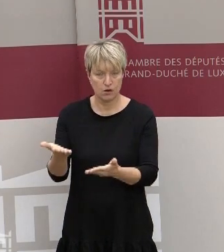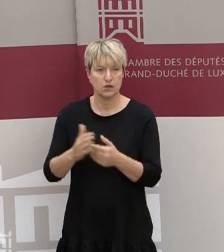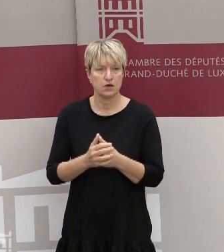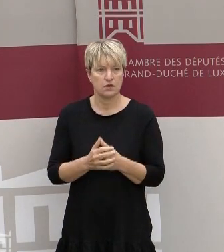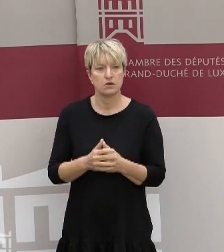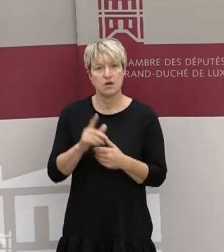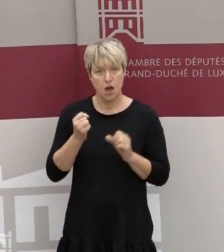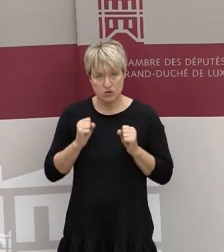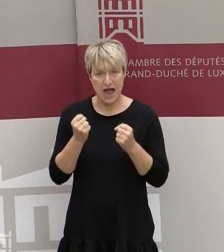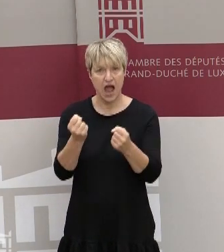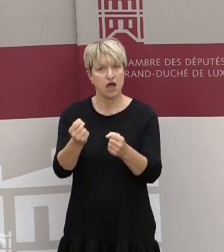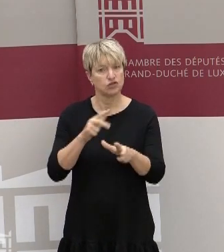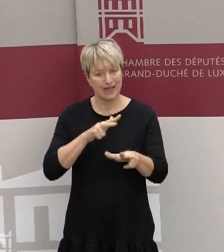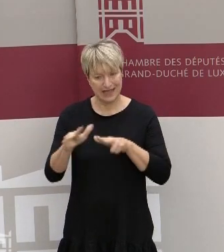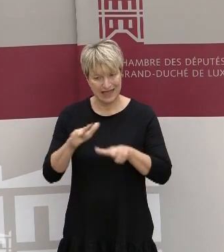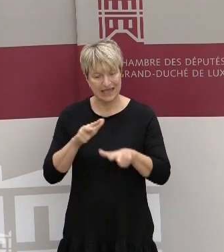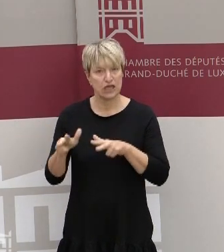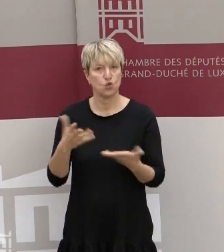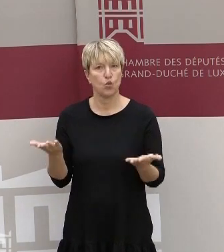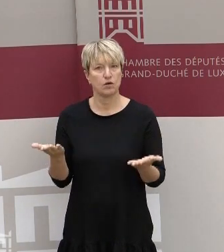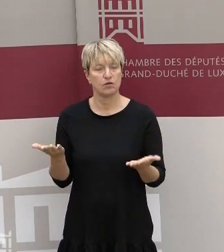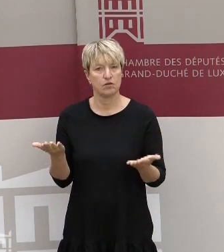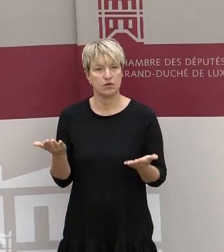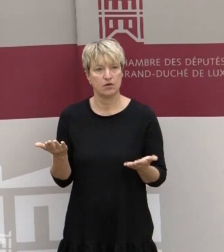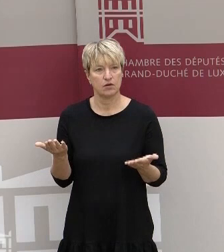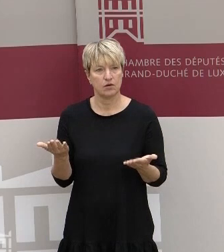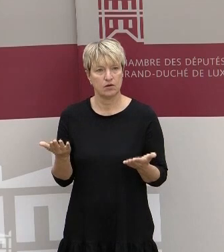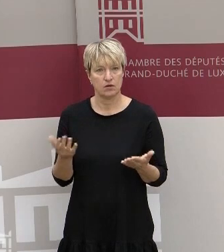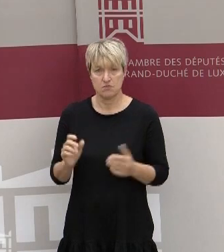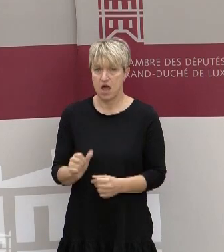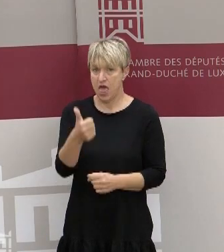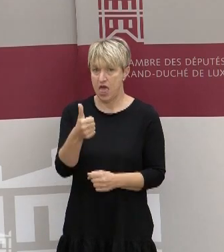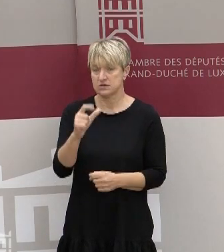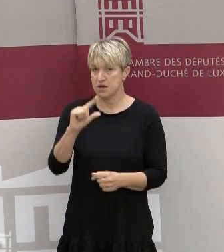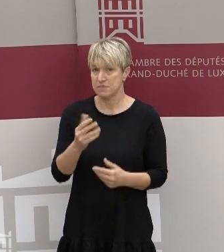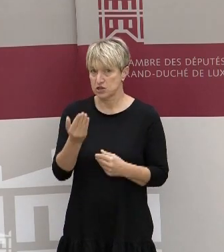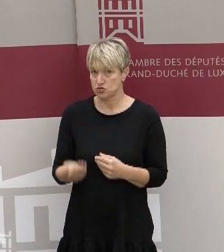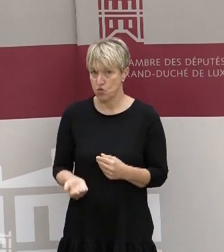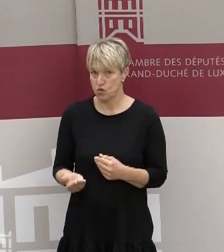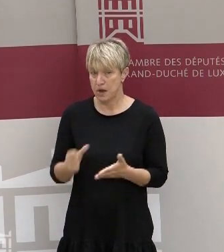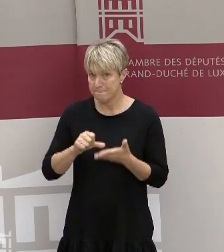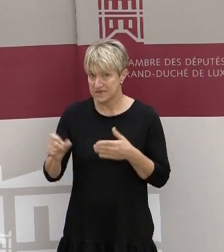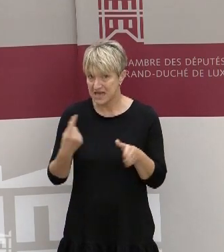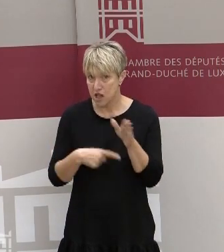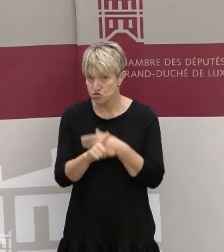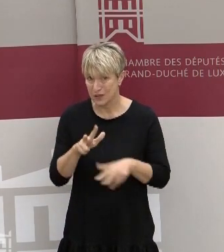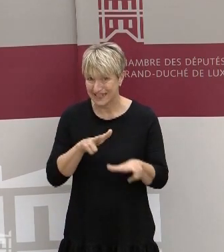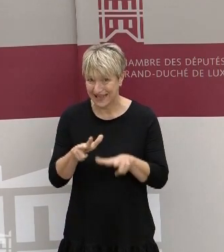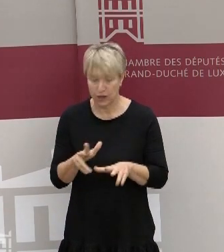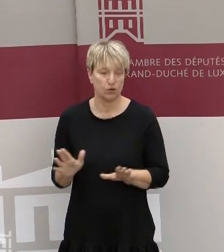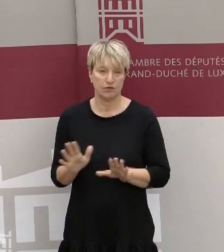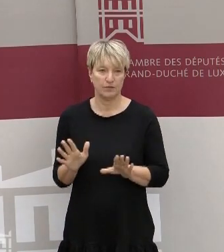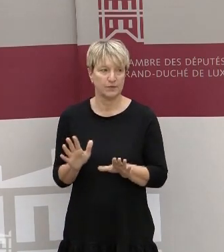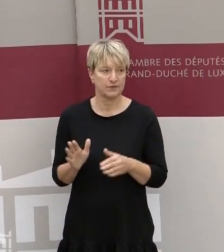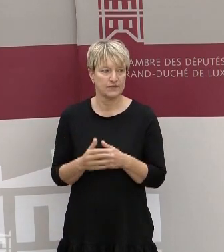geht der Mindestlohn, die 3,3%, nicht von der Regierung bezahlt, sondern von den Patronen. Und zweitens war die